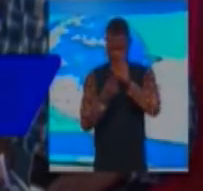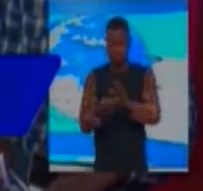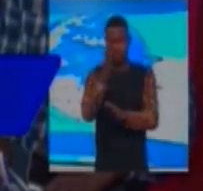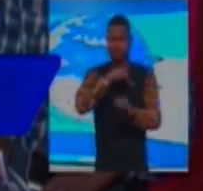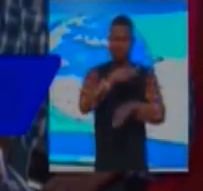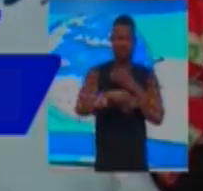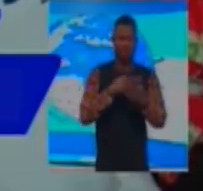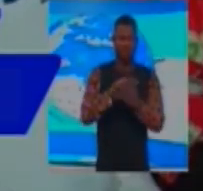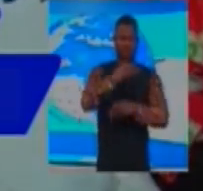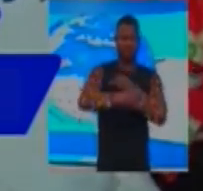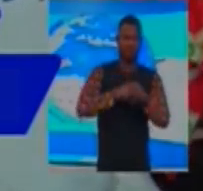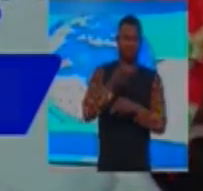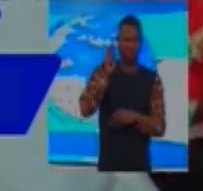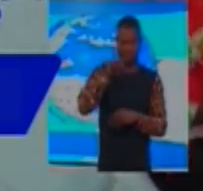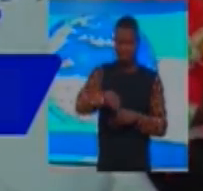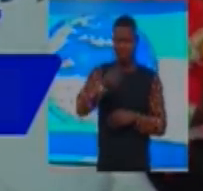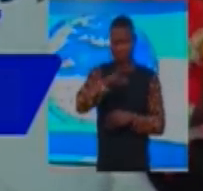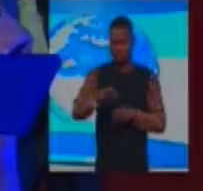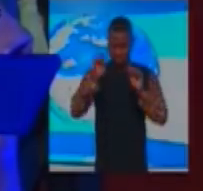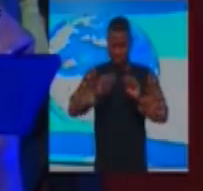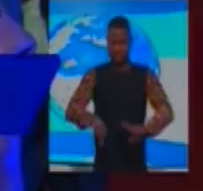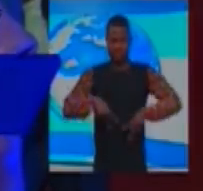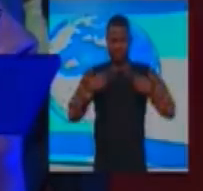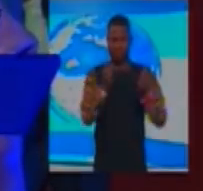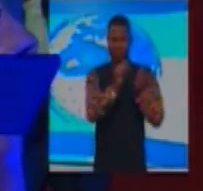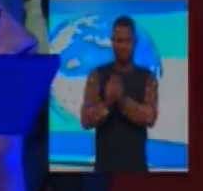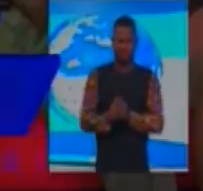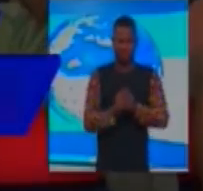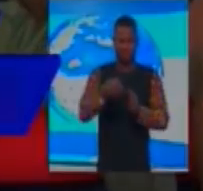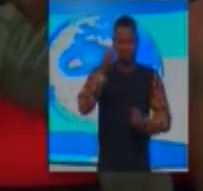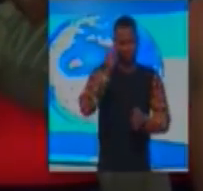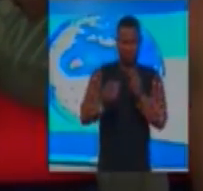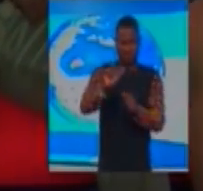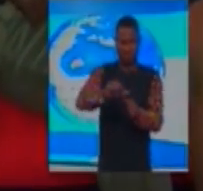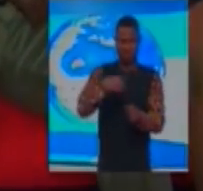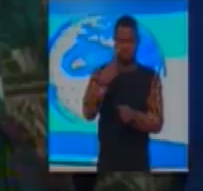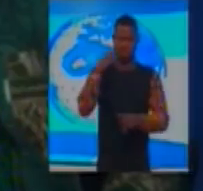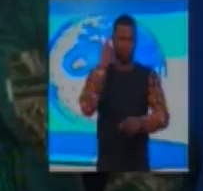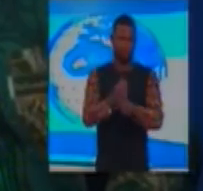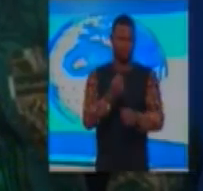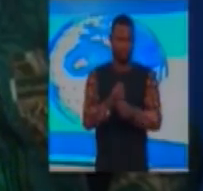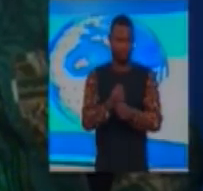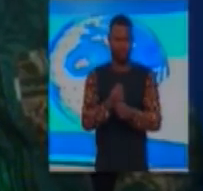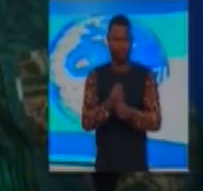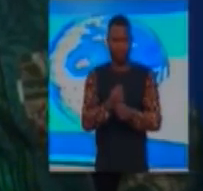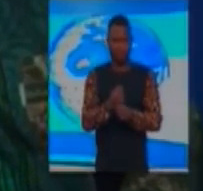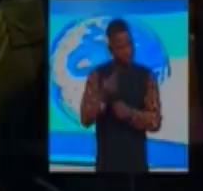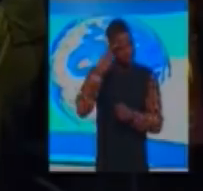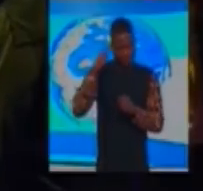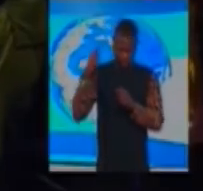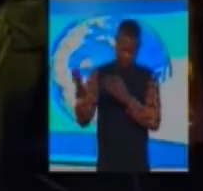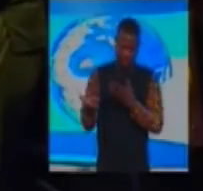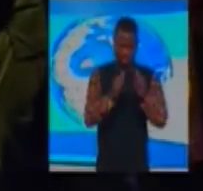entier que les Burkinabés peuvent bien vivre ensemble à condition que chacun devienne acteur de cette cohésion